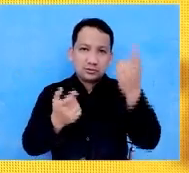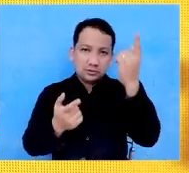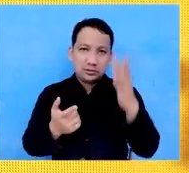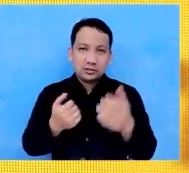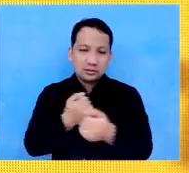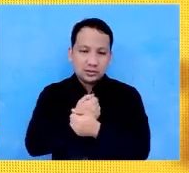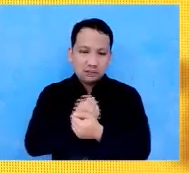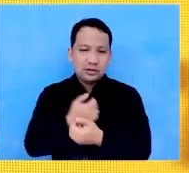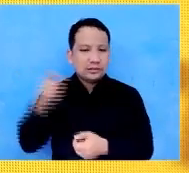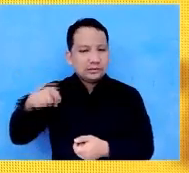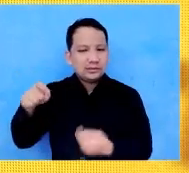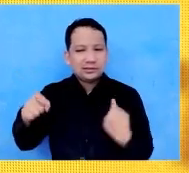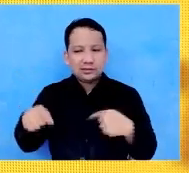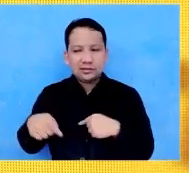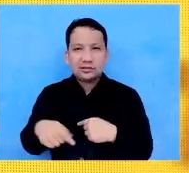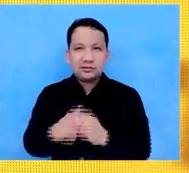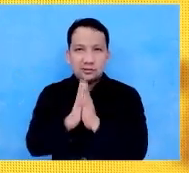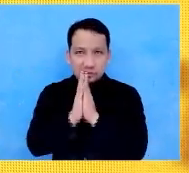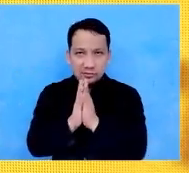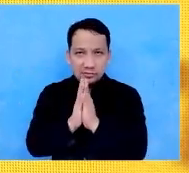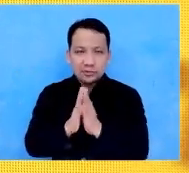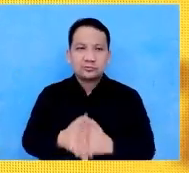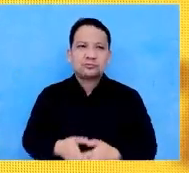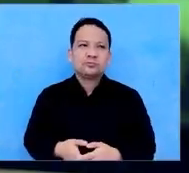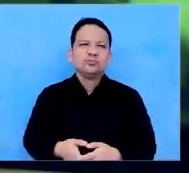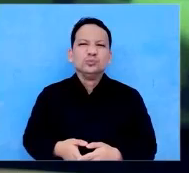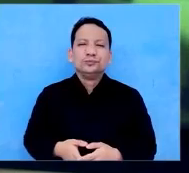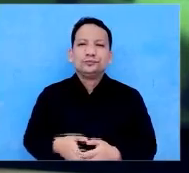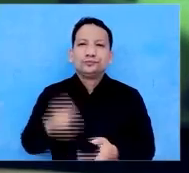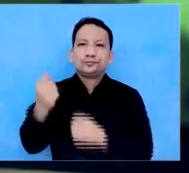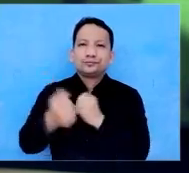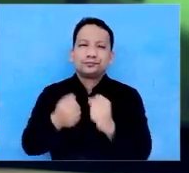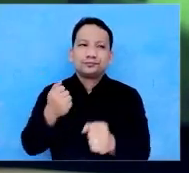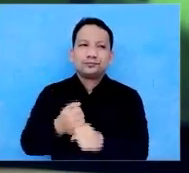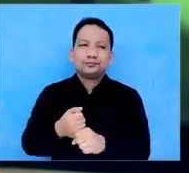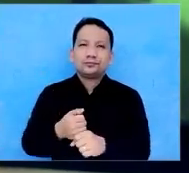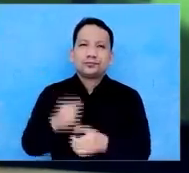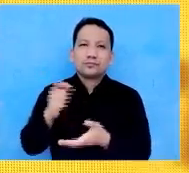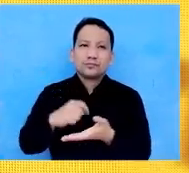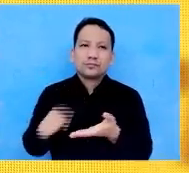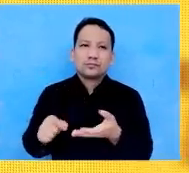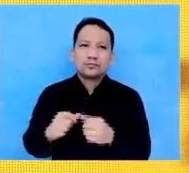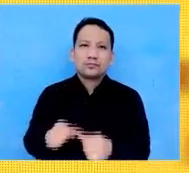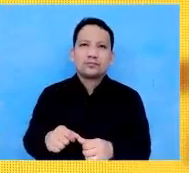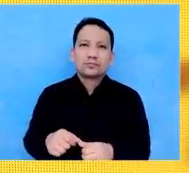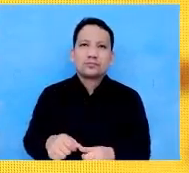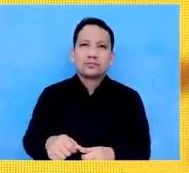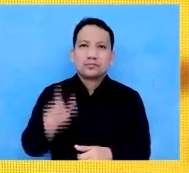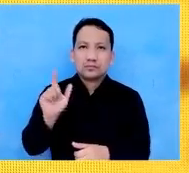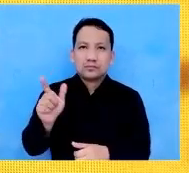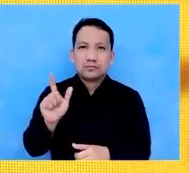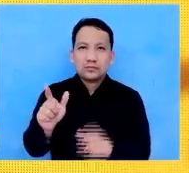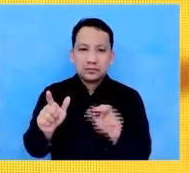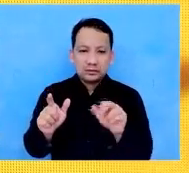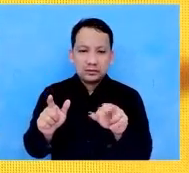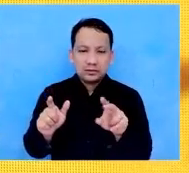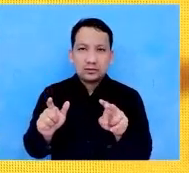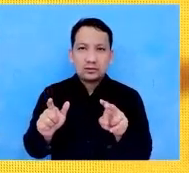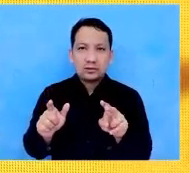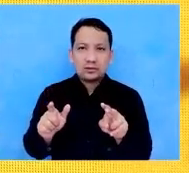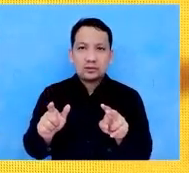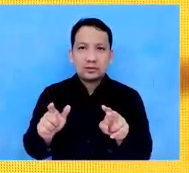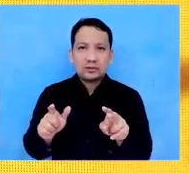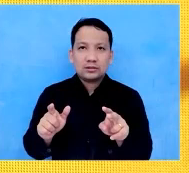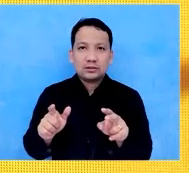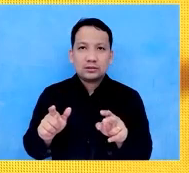ganda! So, it's a prayer actually yung song. Anong year mo sinulat yung healing? Siguro 2013 pa. 2013. Expect mo ba yung